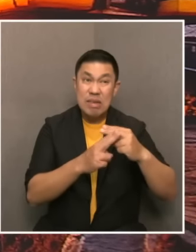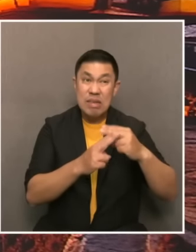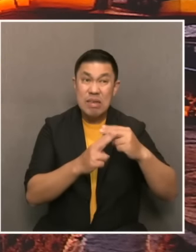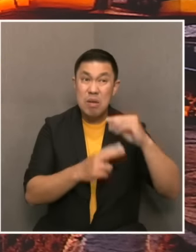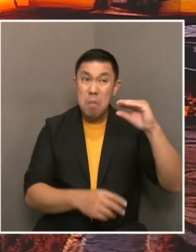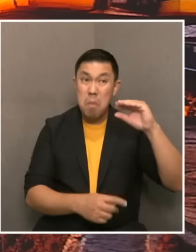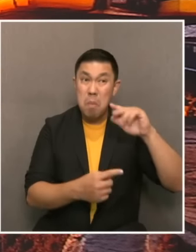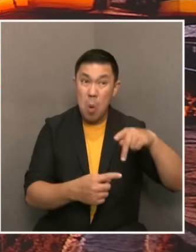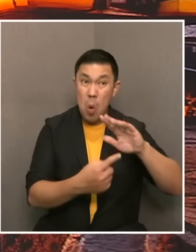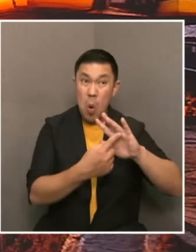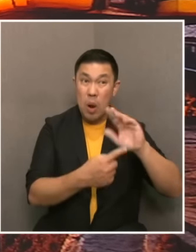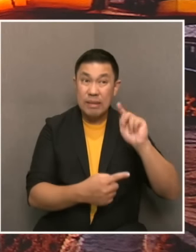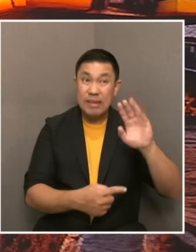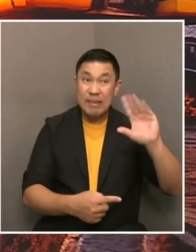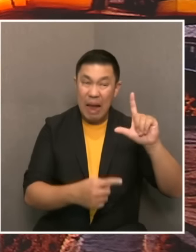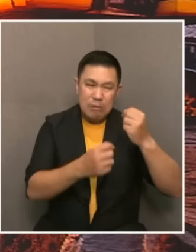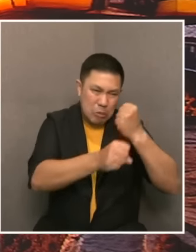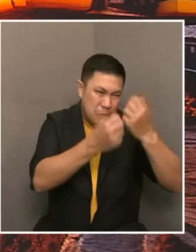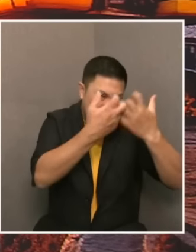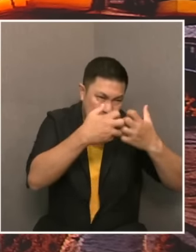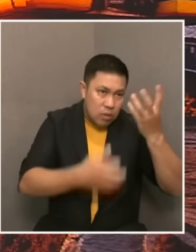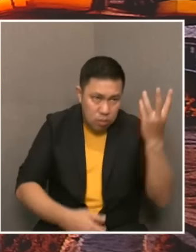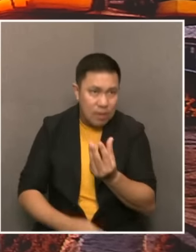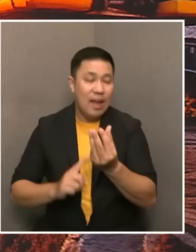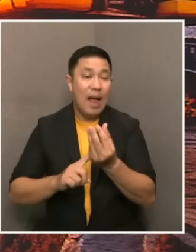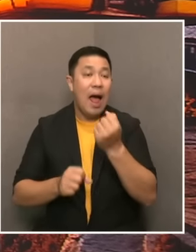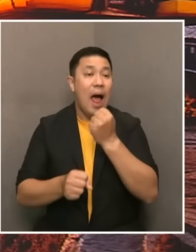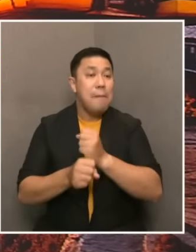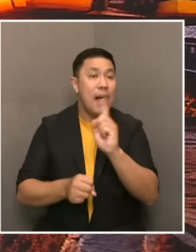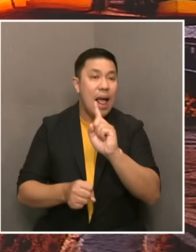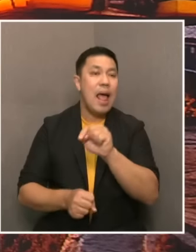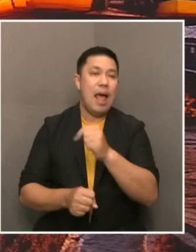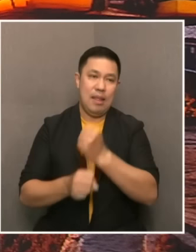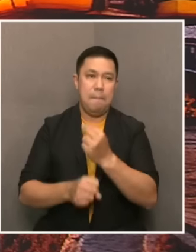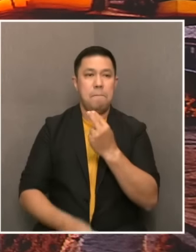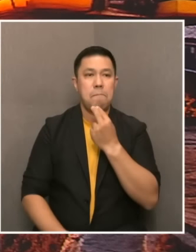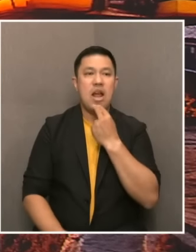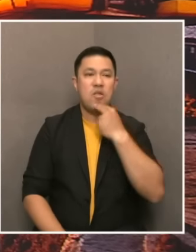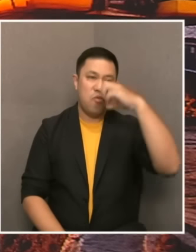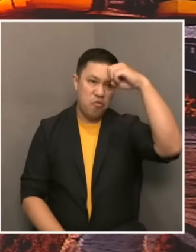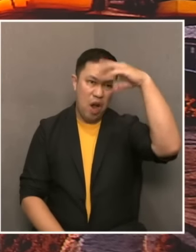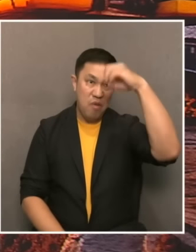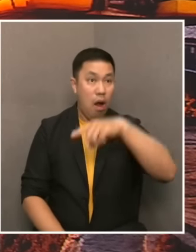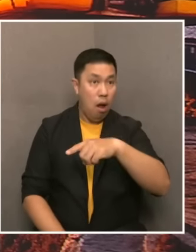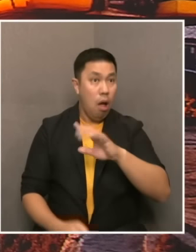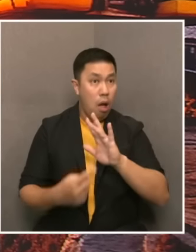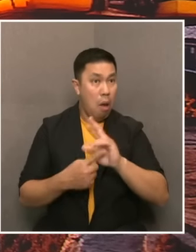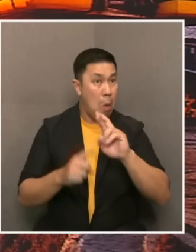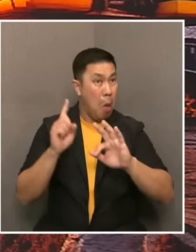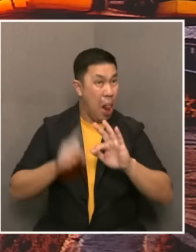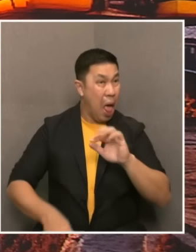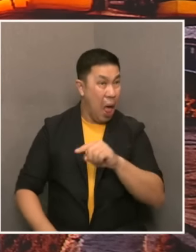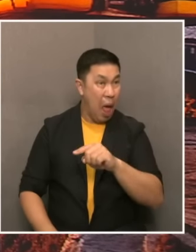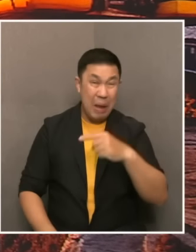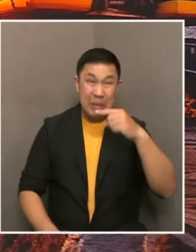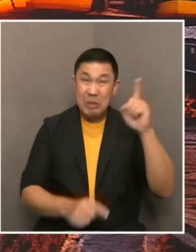ไอออนอันนี้มีความสำคัญมากนะครับนำไปขับเคลื่อนเอ่ออุตสาหกรรมรถยนต์ไฟฟ้านะซึ่งเป็นแี่เเนี่ยจริงๆแรกตัวนี้เนี่ยอืมคือที่